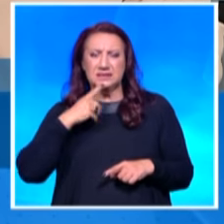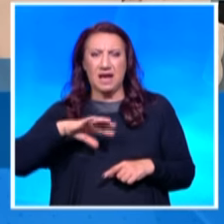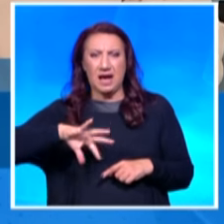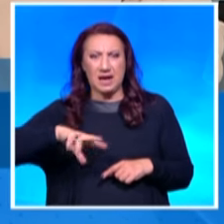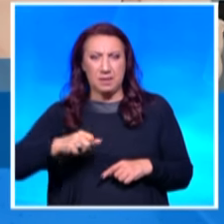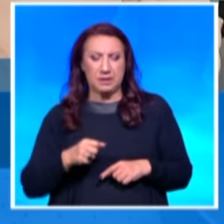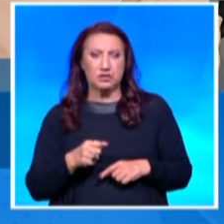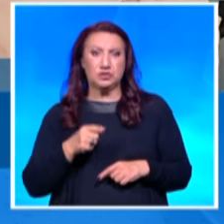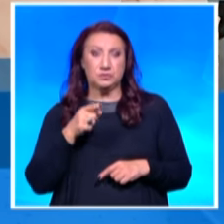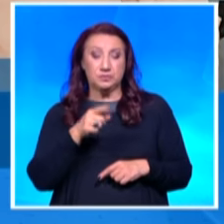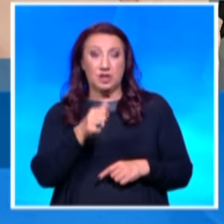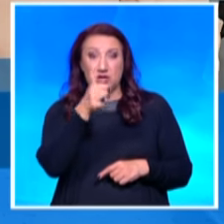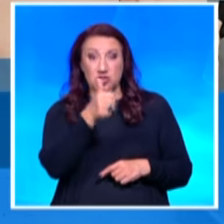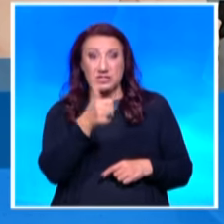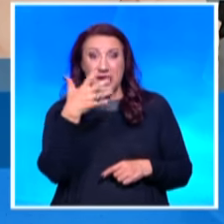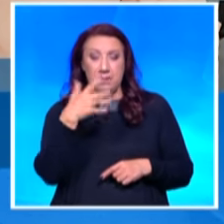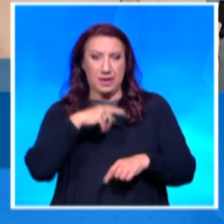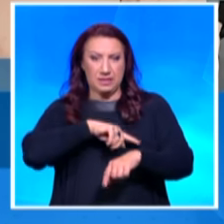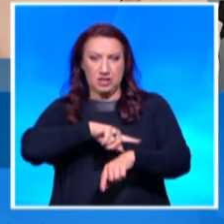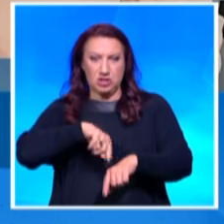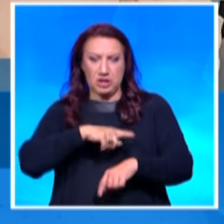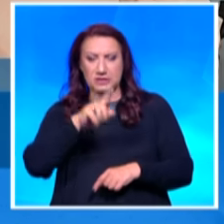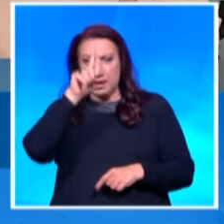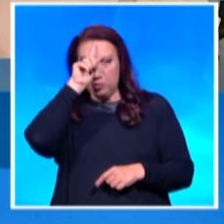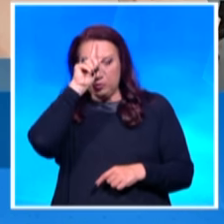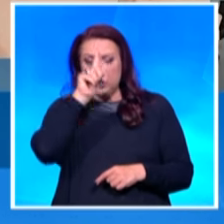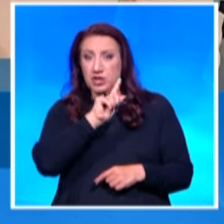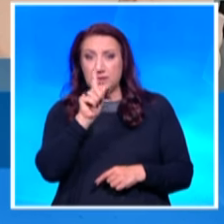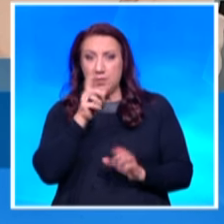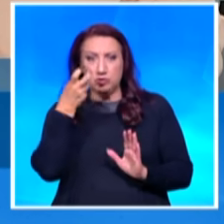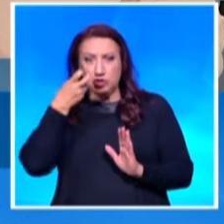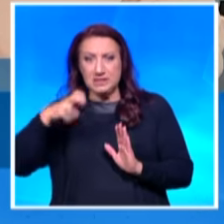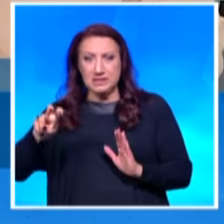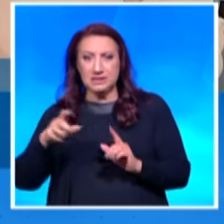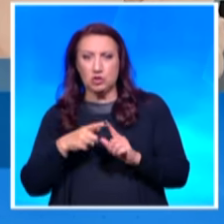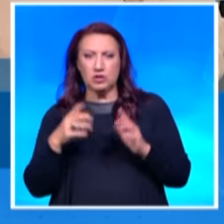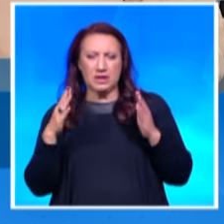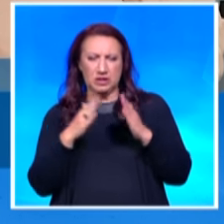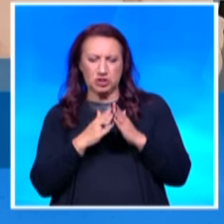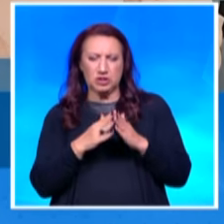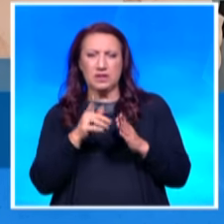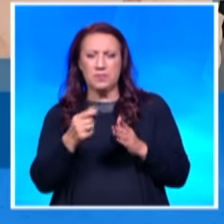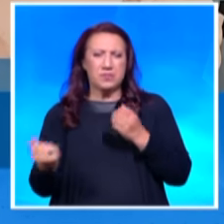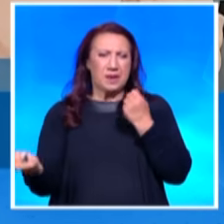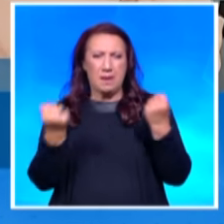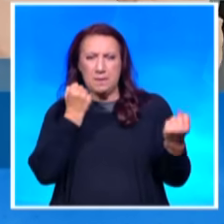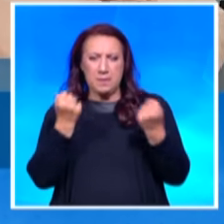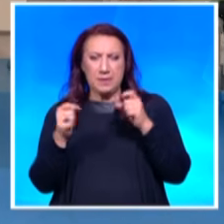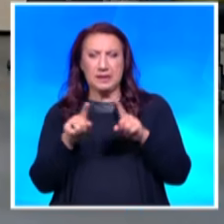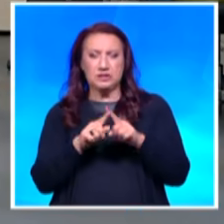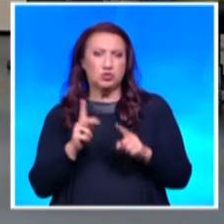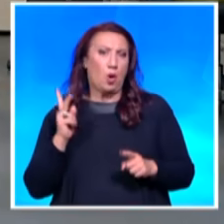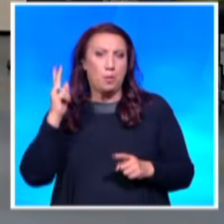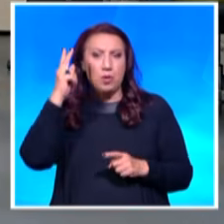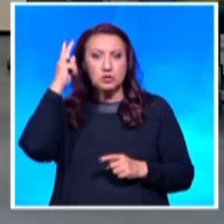65 часа, в които момичето не е можело да напусне къщата, той е било бито, а косата му е подстригана. Важно